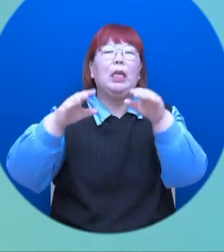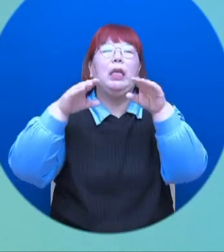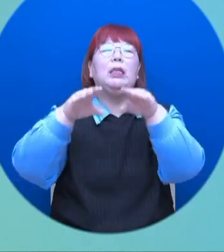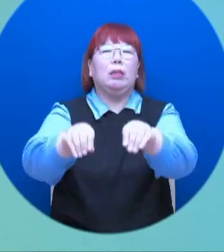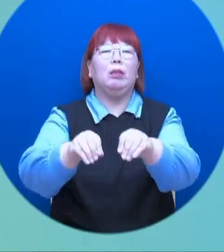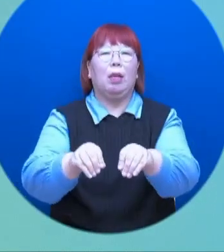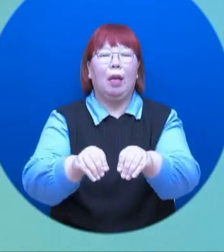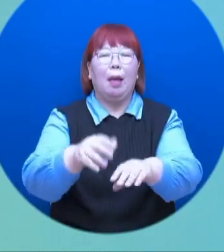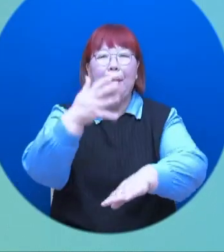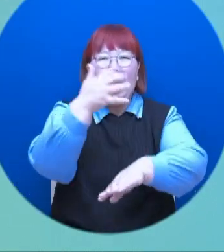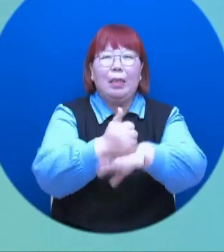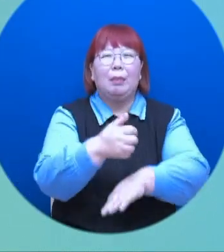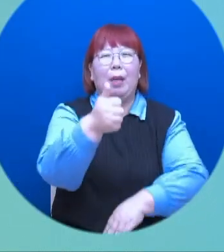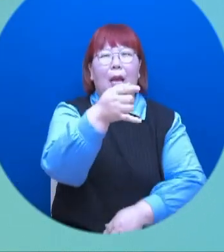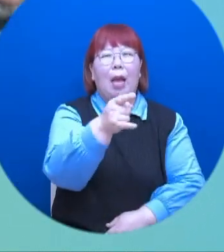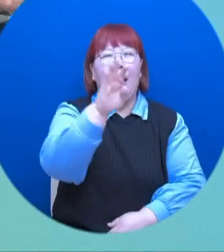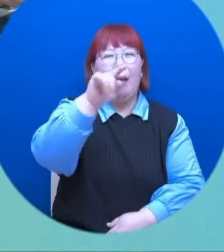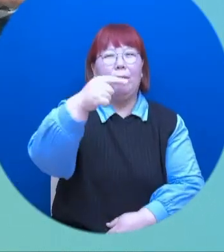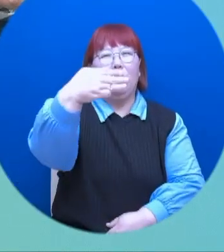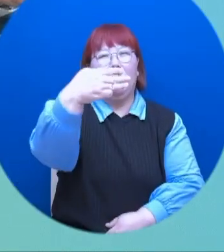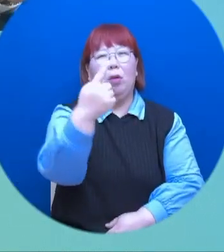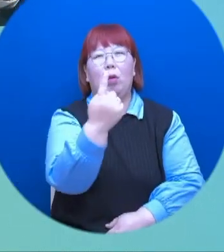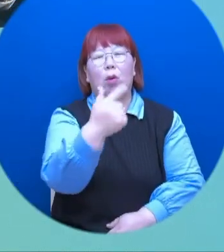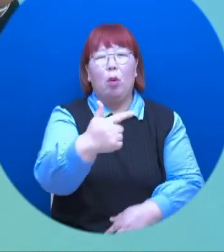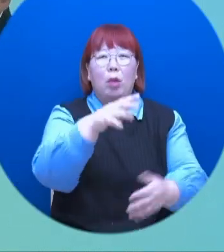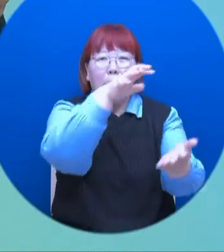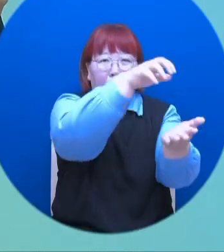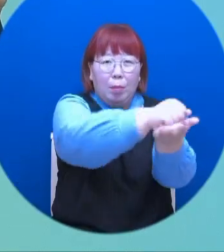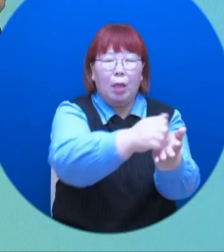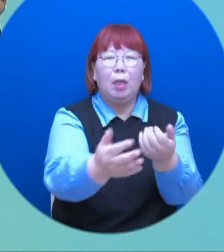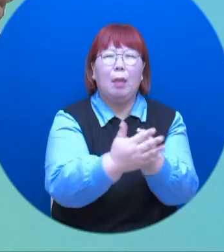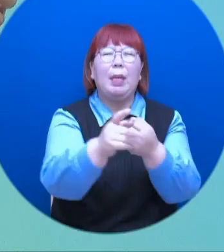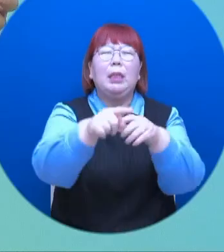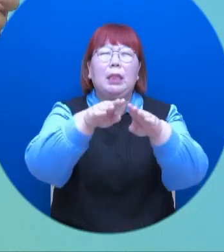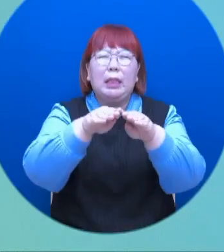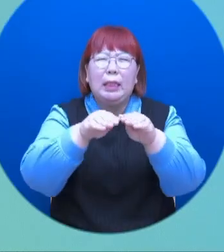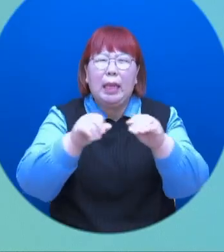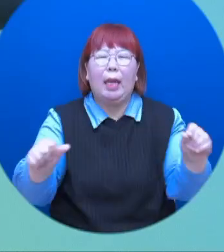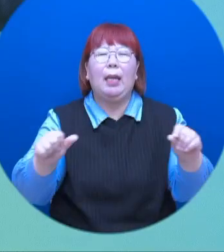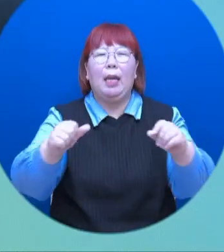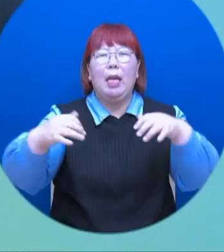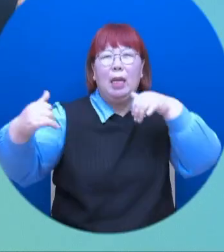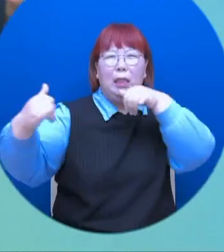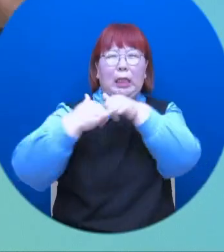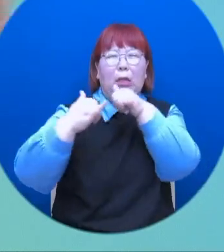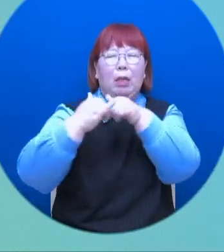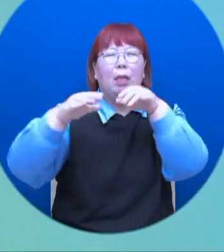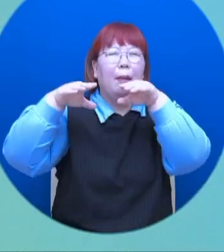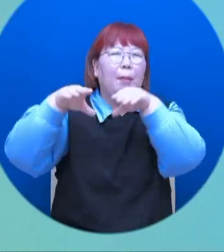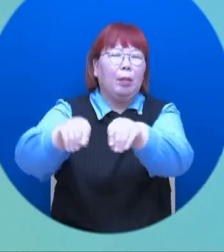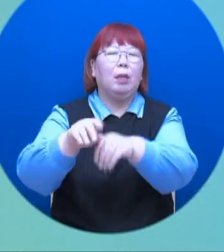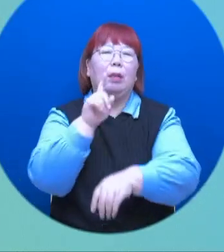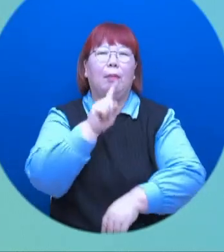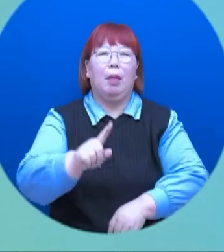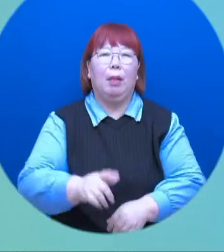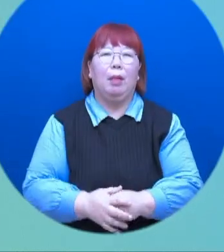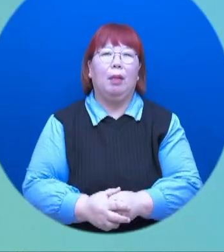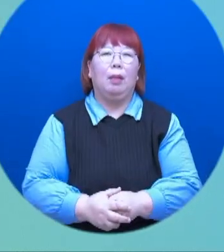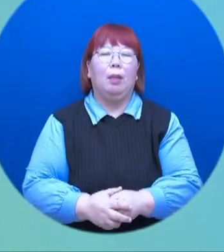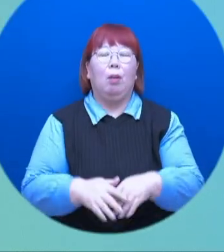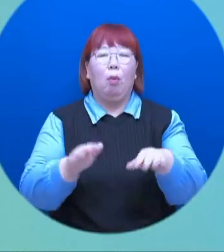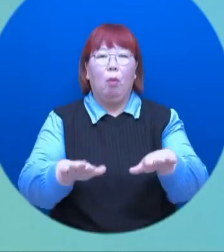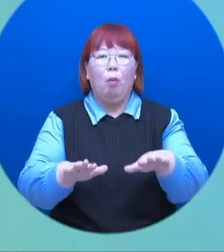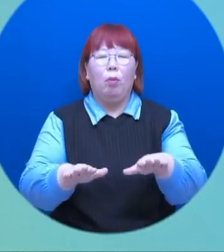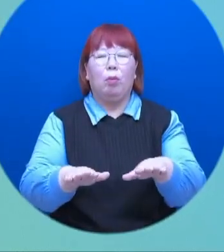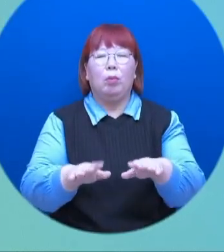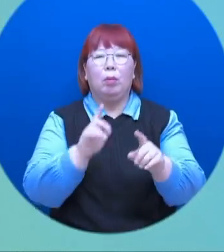마지막 헤브론을 점령함으로 말미암아 그 땅에 전쟁이 그쳤다 라고 하는 것이 오늘 본문에서